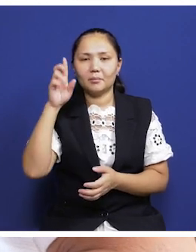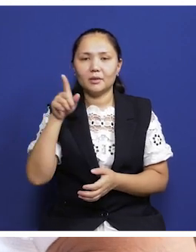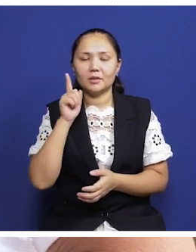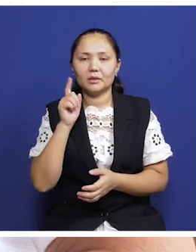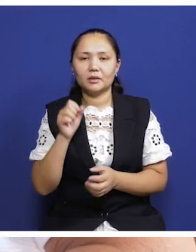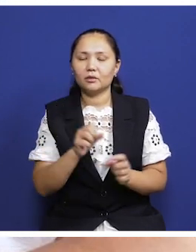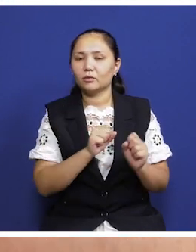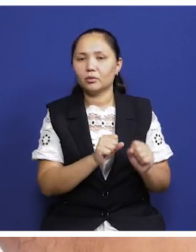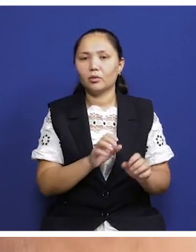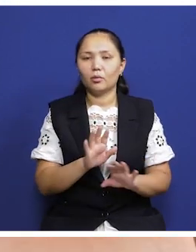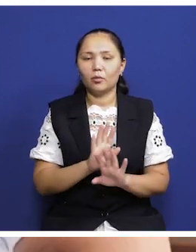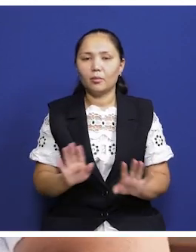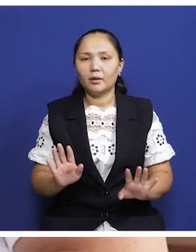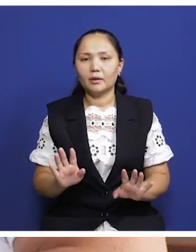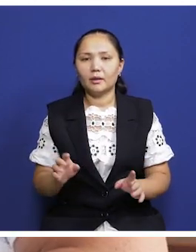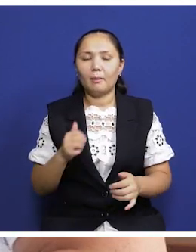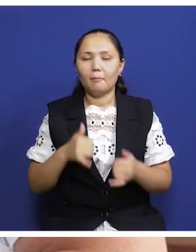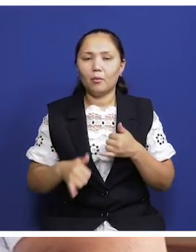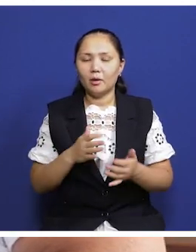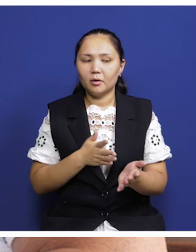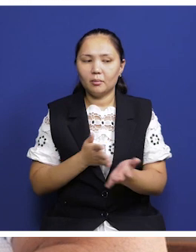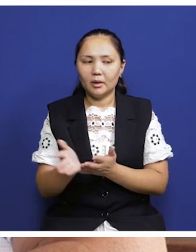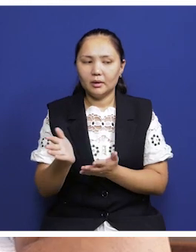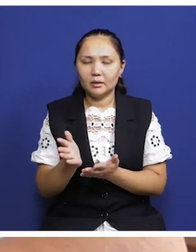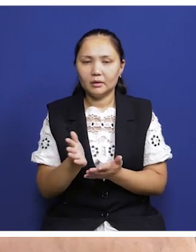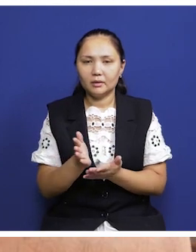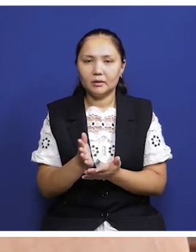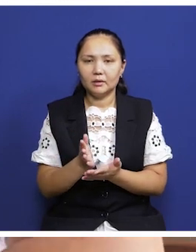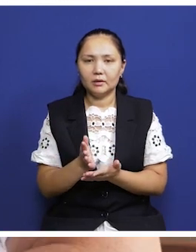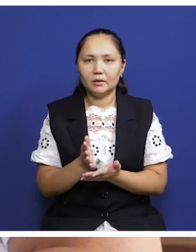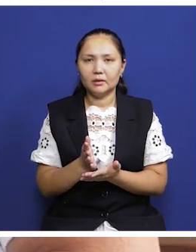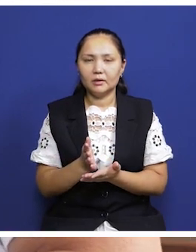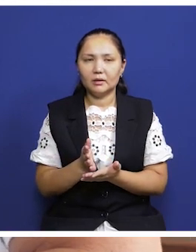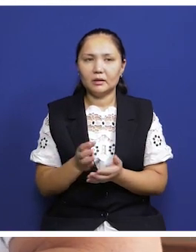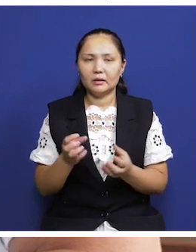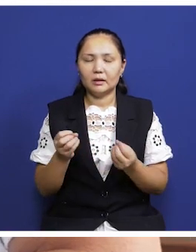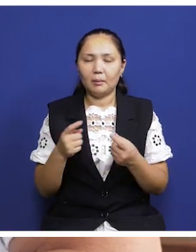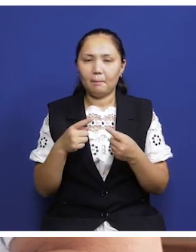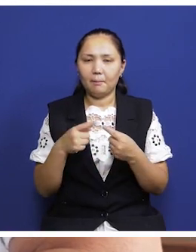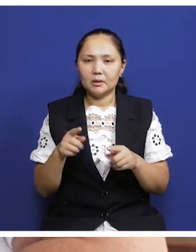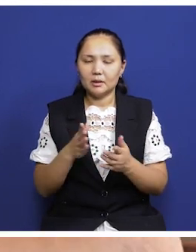отыра алмайсыз. Тек жаңағы мына педагогика саласын, соған жаңағы жақын салаларды